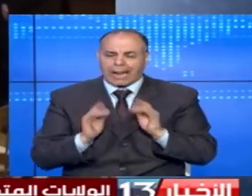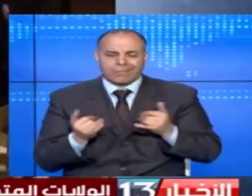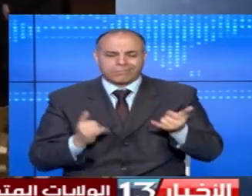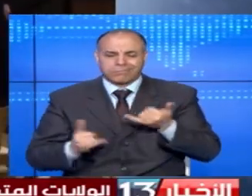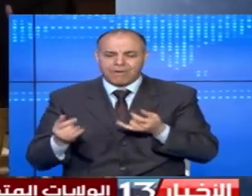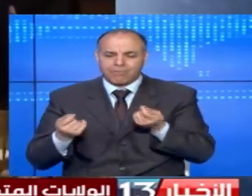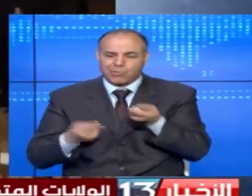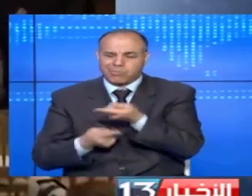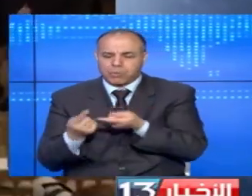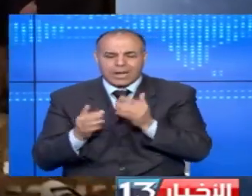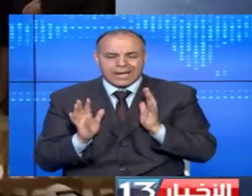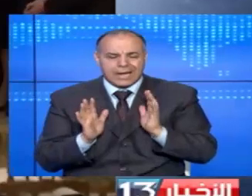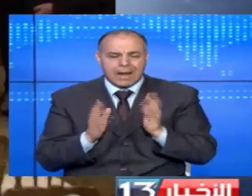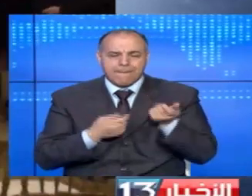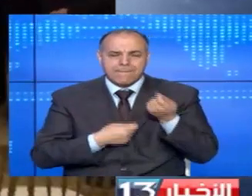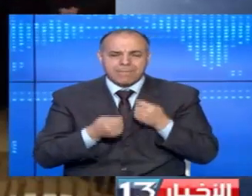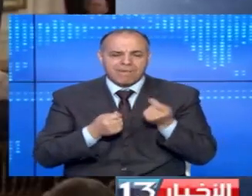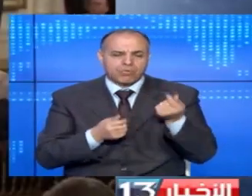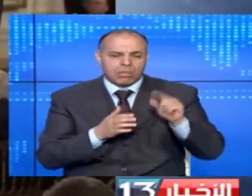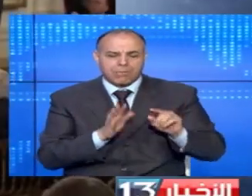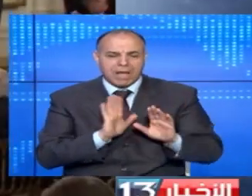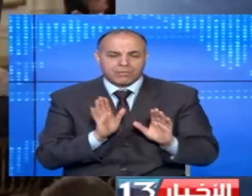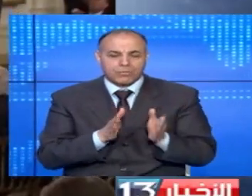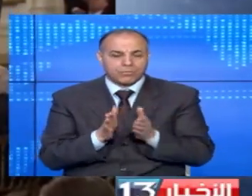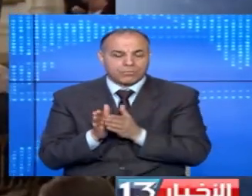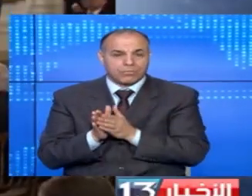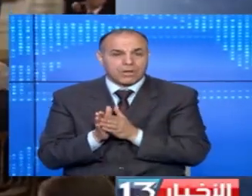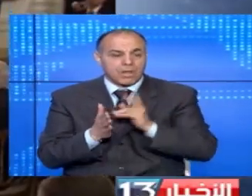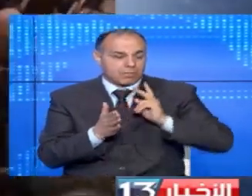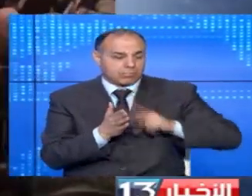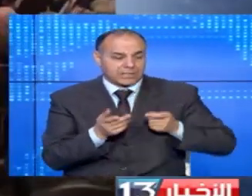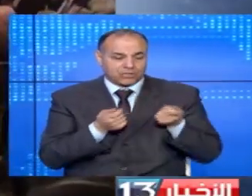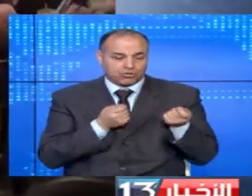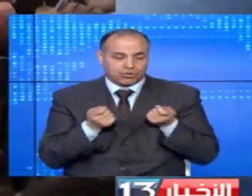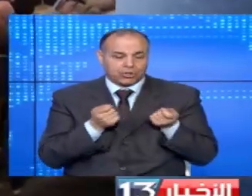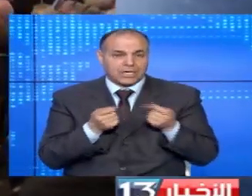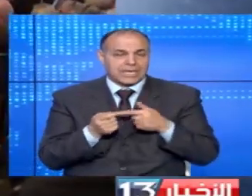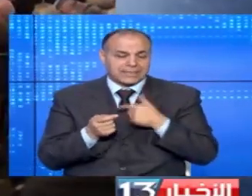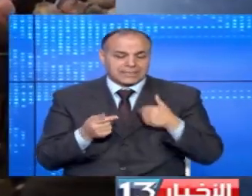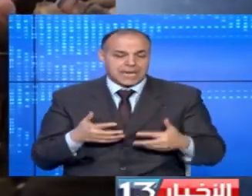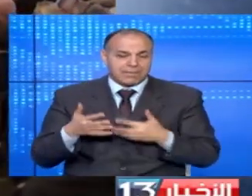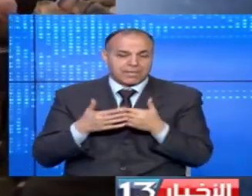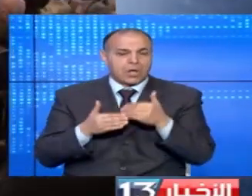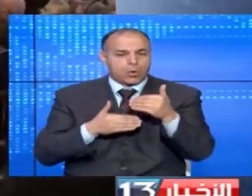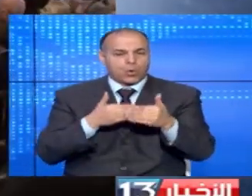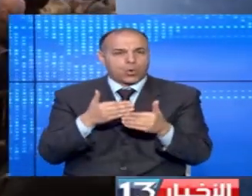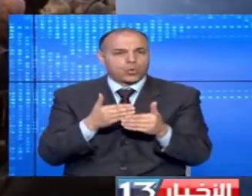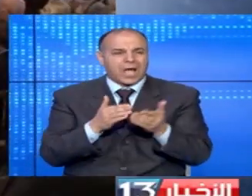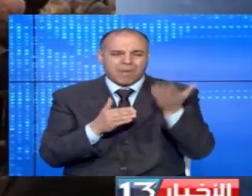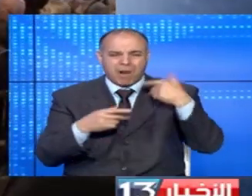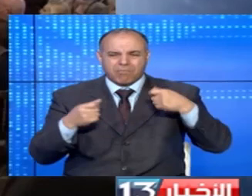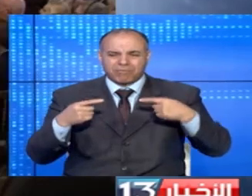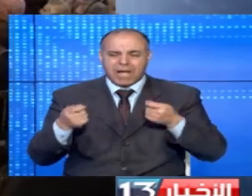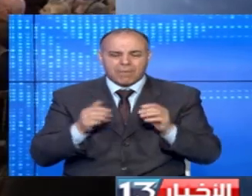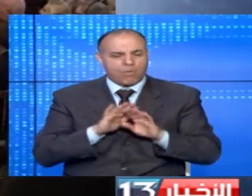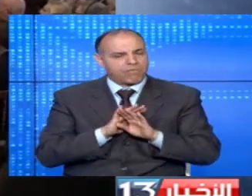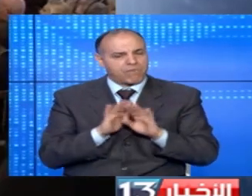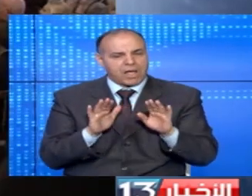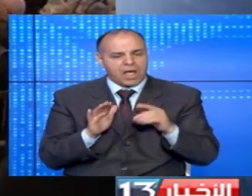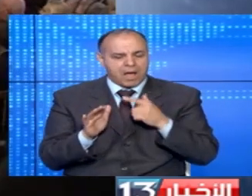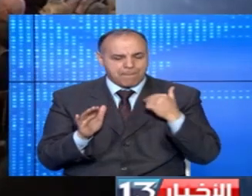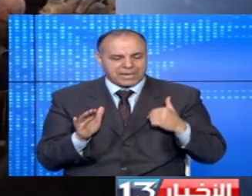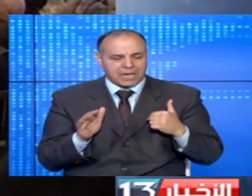عملتها من اجل صادرات ارخص ويعتبر الاتفاق التجاريه الصيني الامريكي خطوه صفحه حرب تجاريه بين بكين